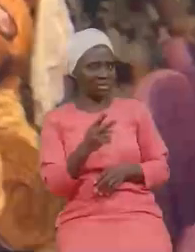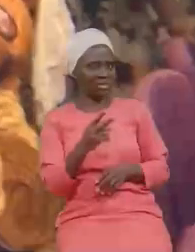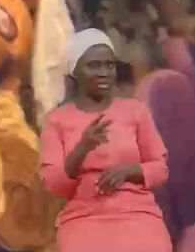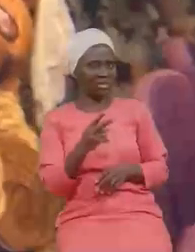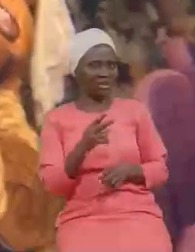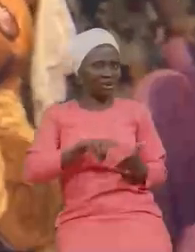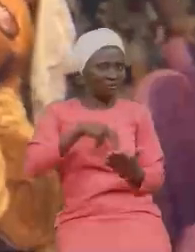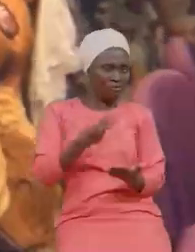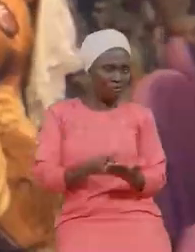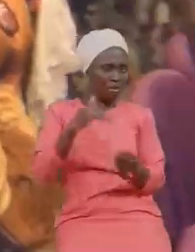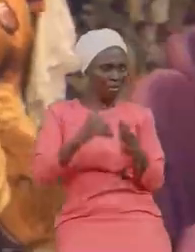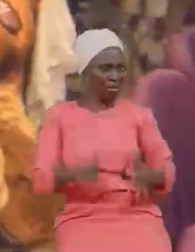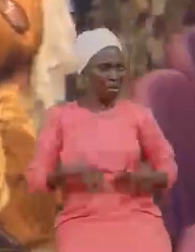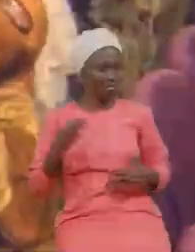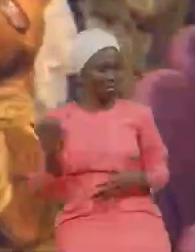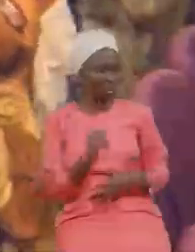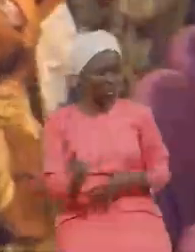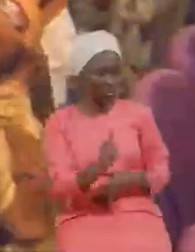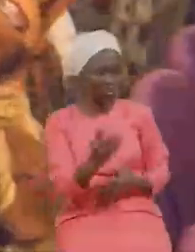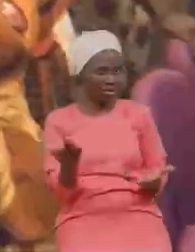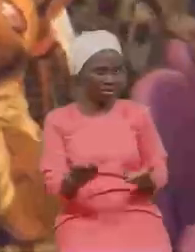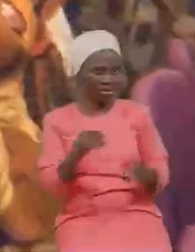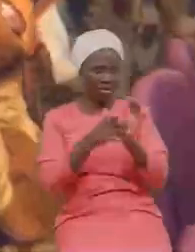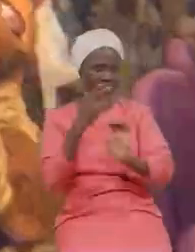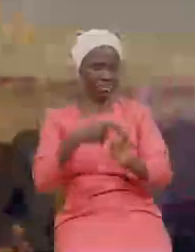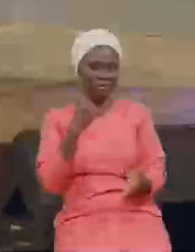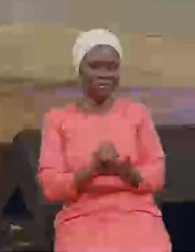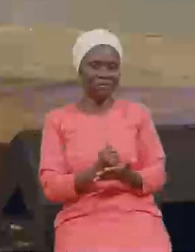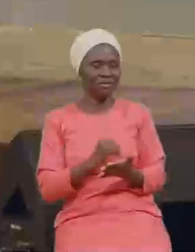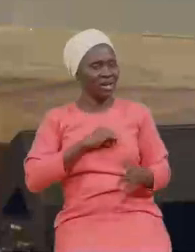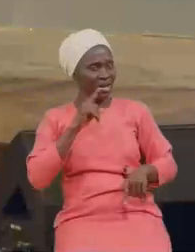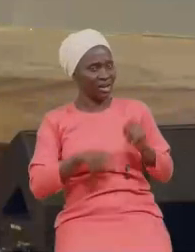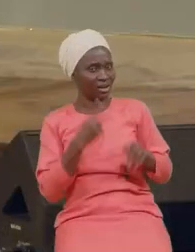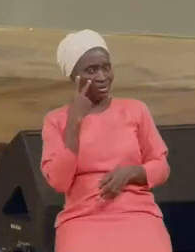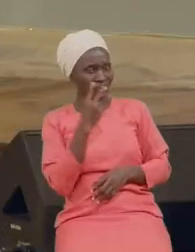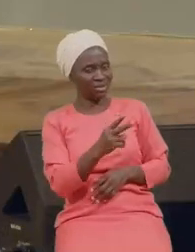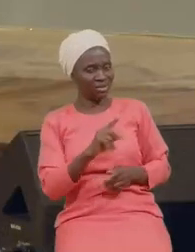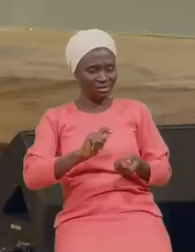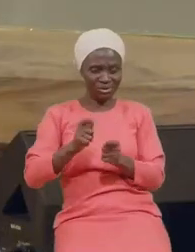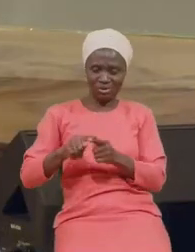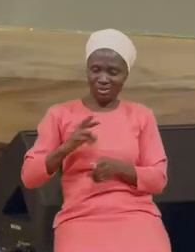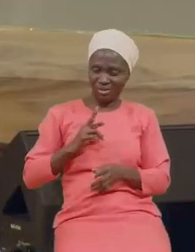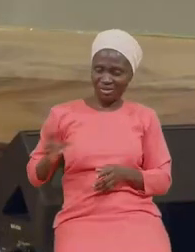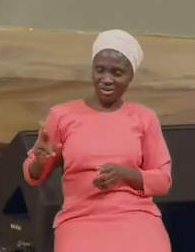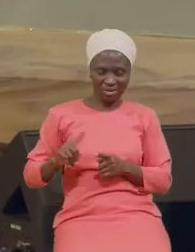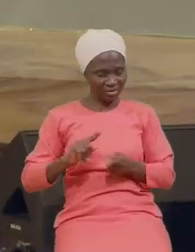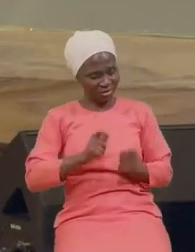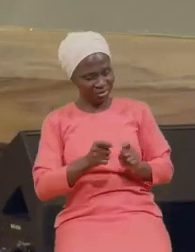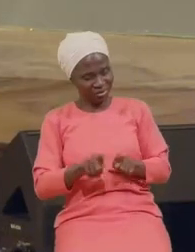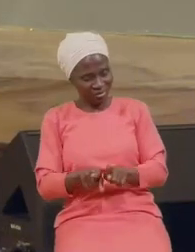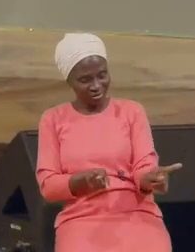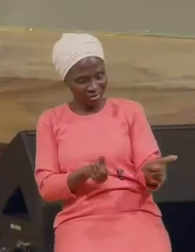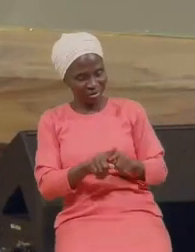peux pas voir la défaite dans votre vie tu ne peux pas voir le détour à gauche ou à droite